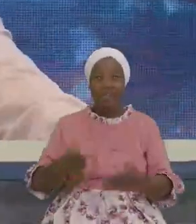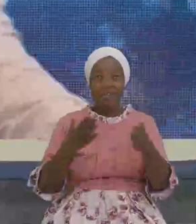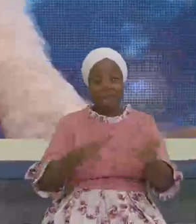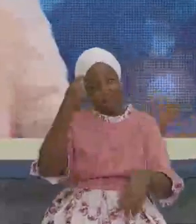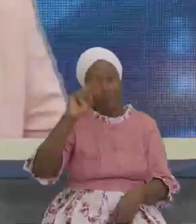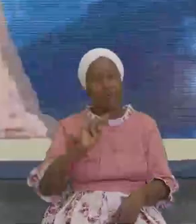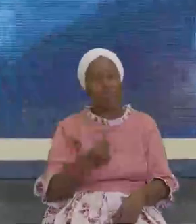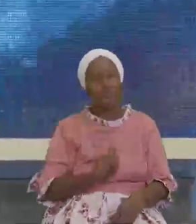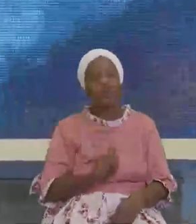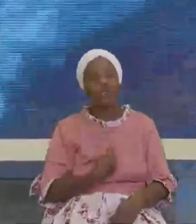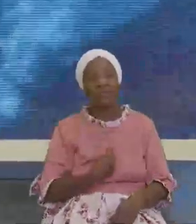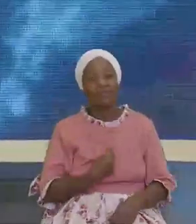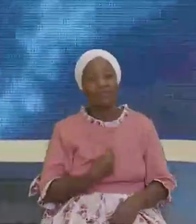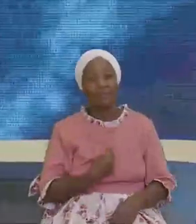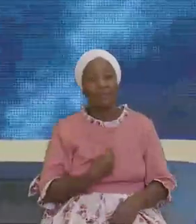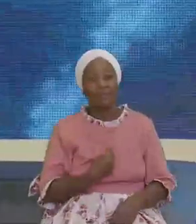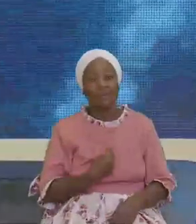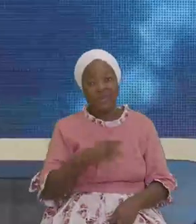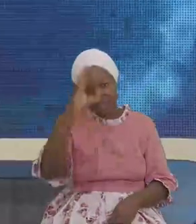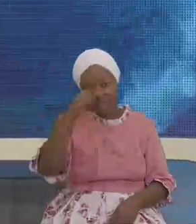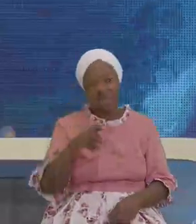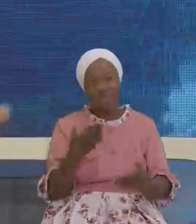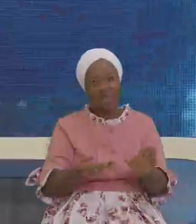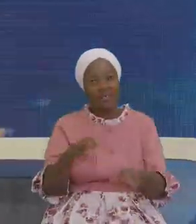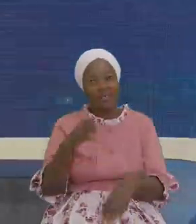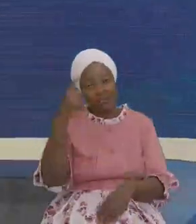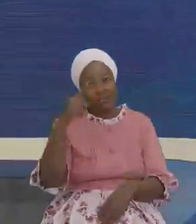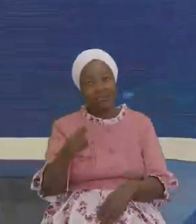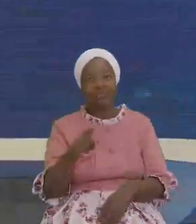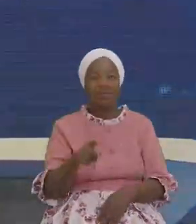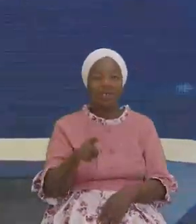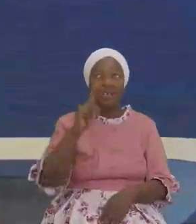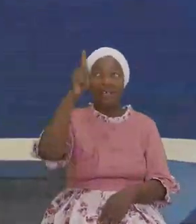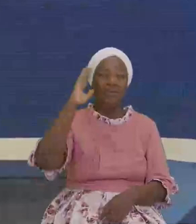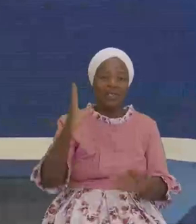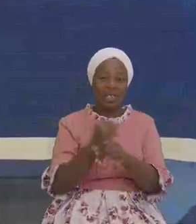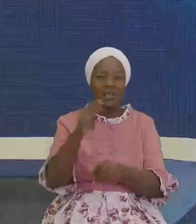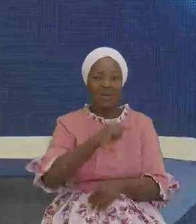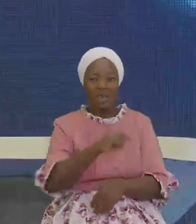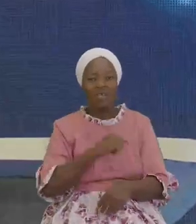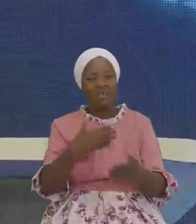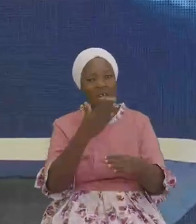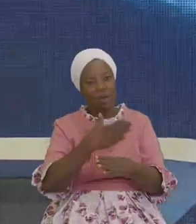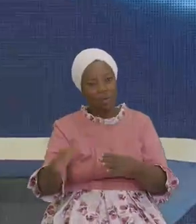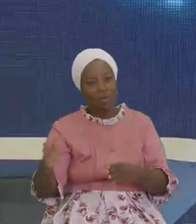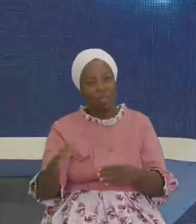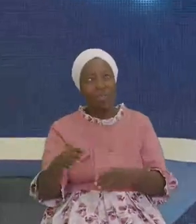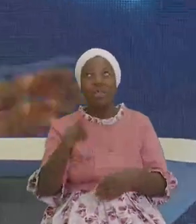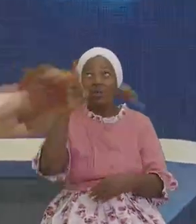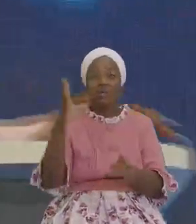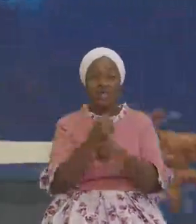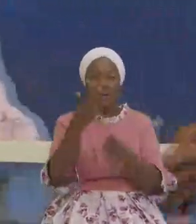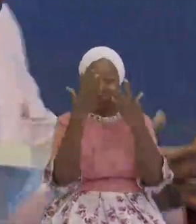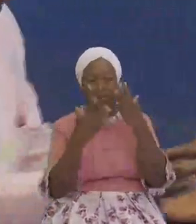des pécheurs, Christ est mort pour nous. Il est mort pour toi. Il prendra